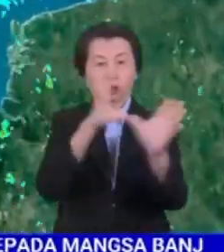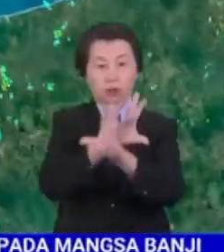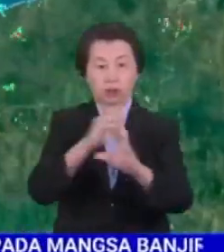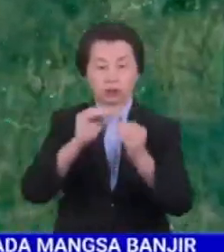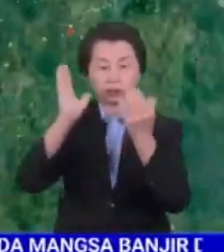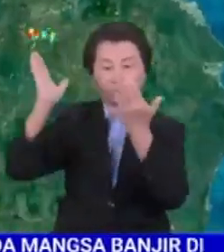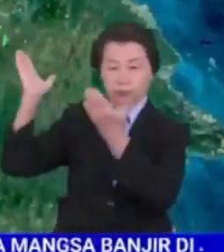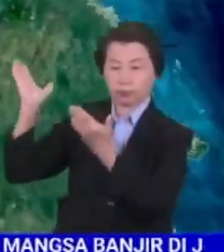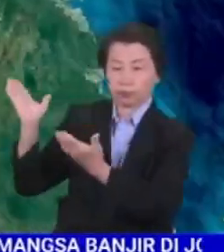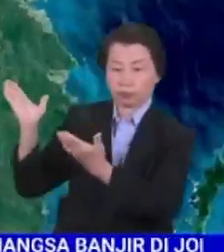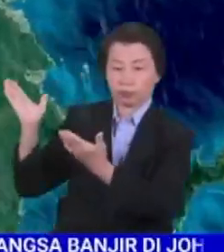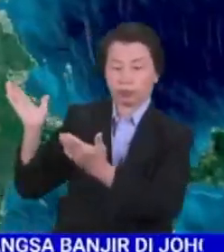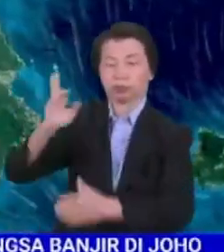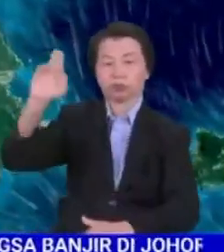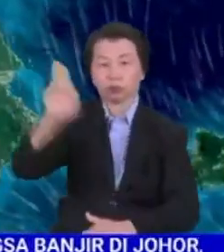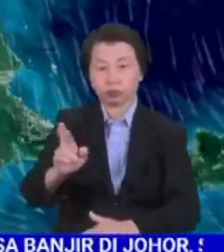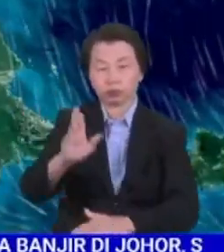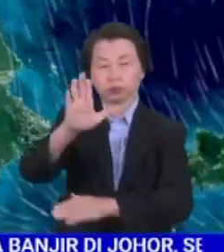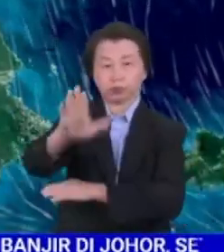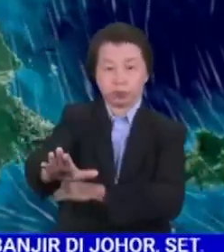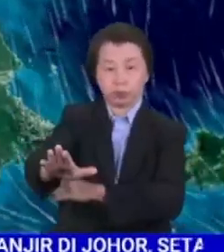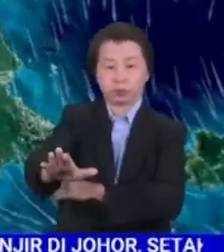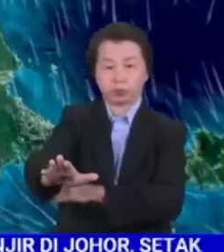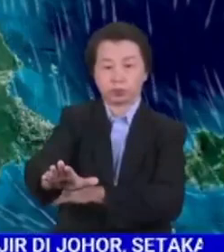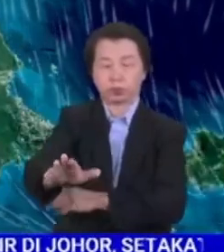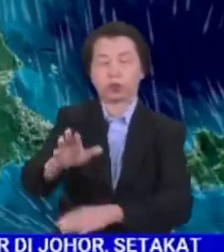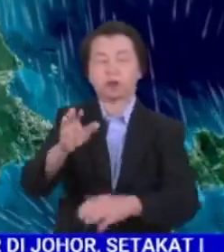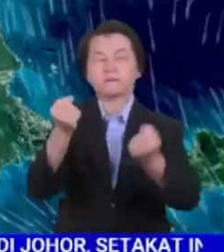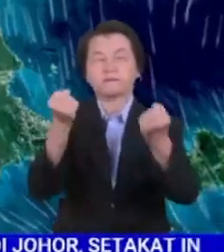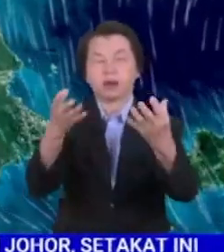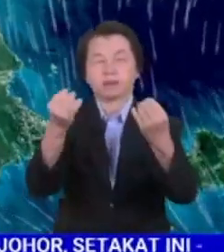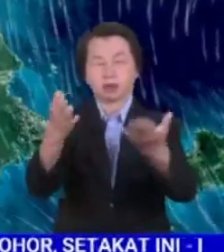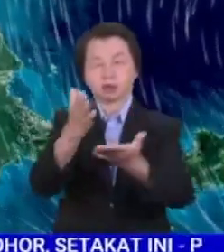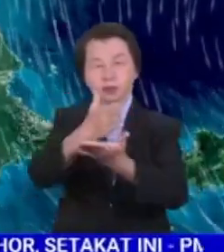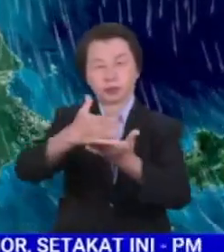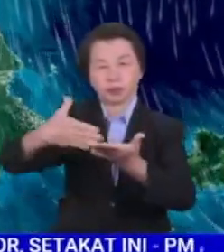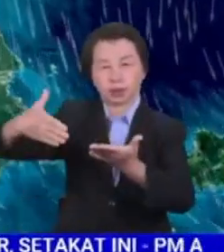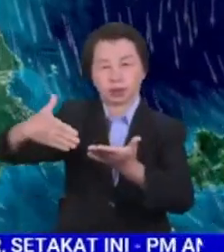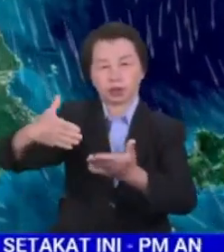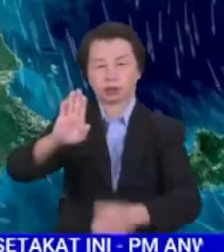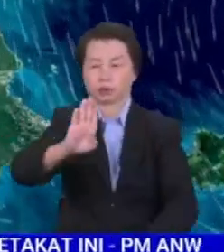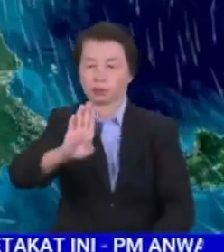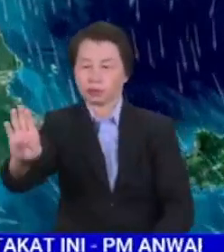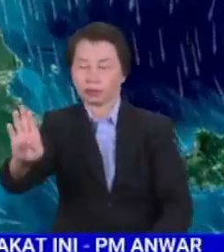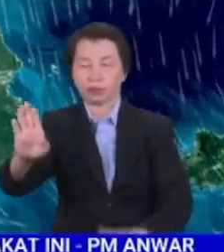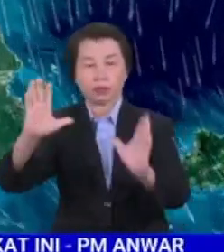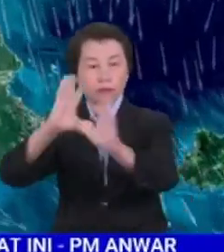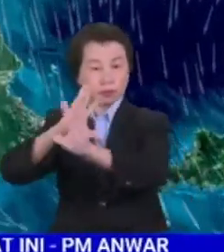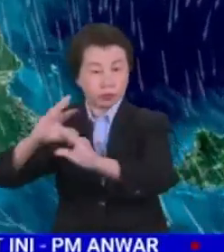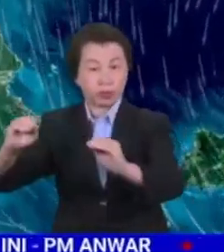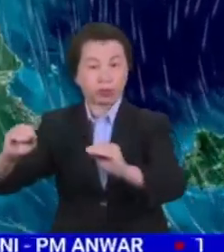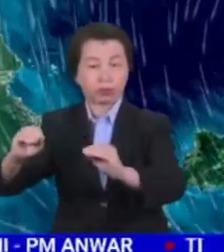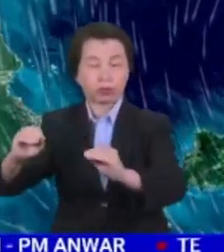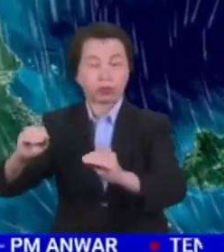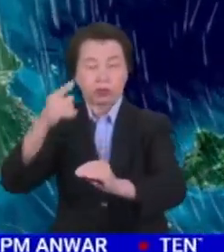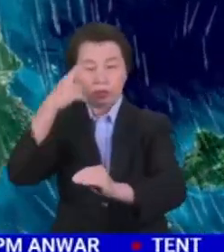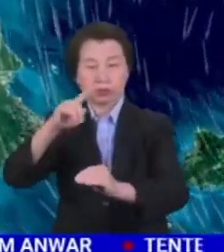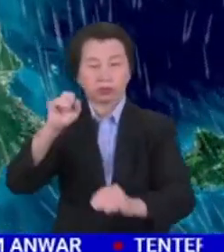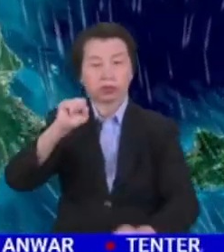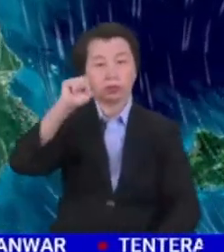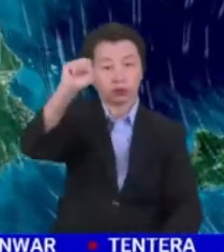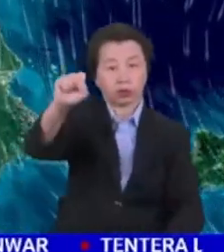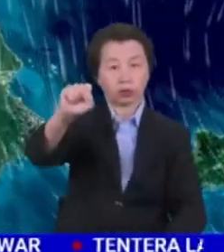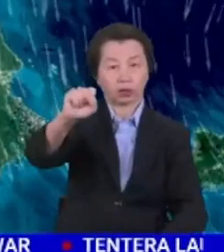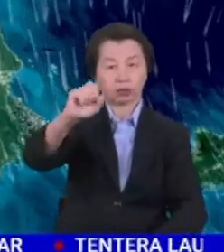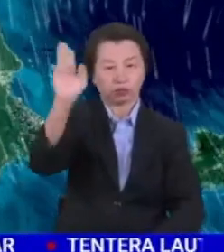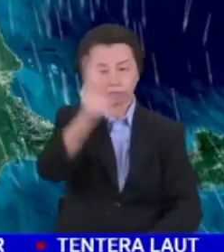juga melihatkan cuaca ribut petir yang berlaku pada petang ini di kebanyakan bahagian di sebelah barat negeri Sarawak. Dan untuk negeri Sabah pula,